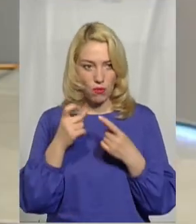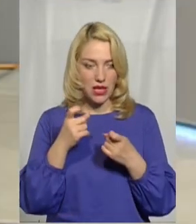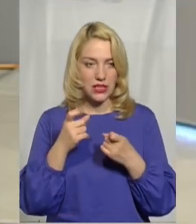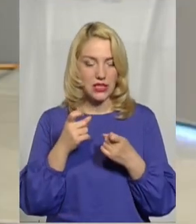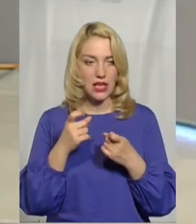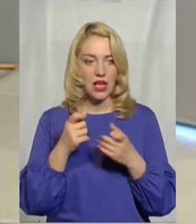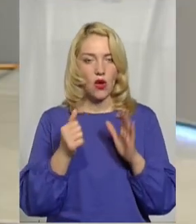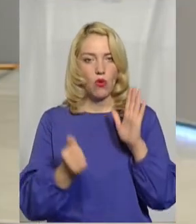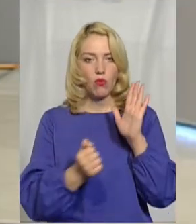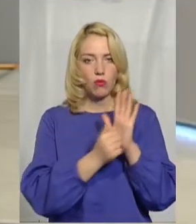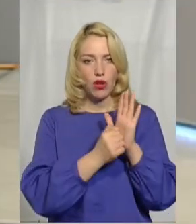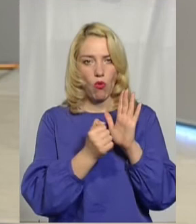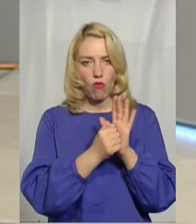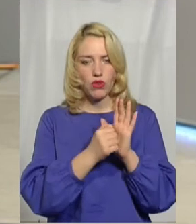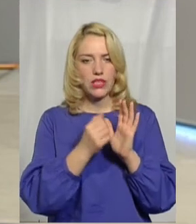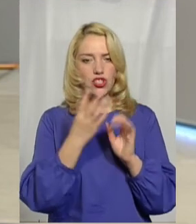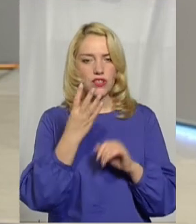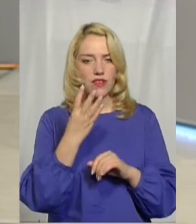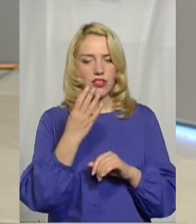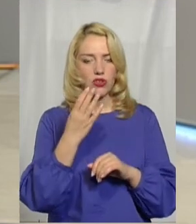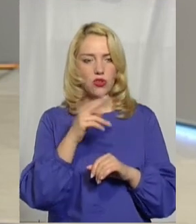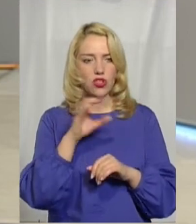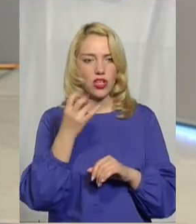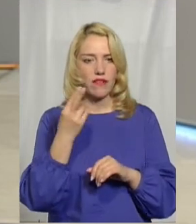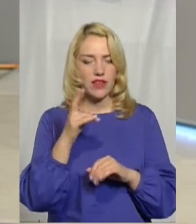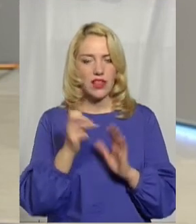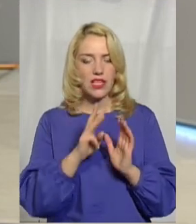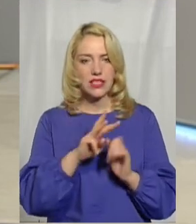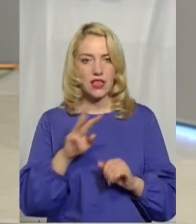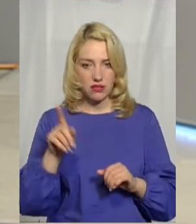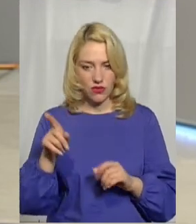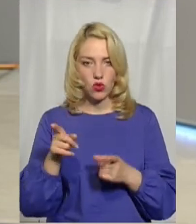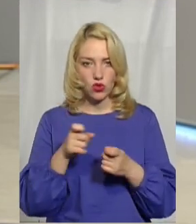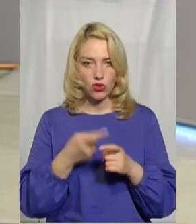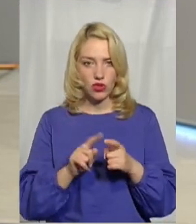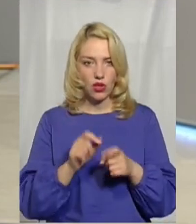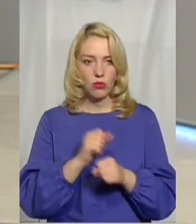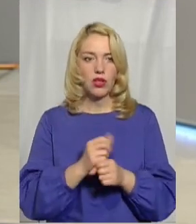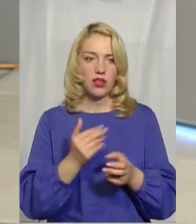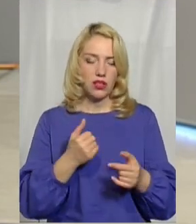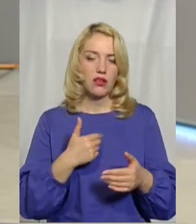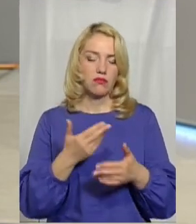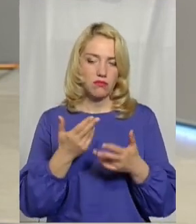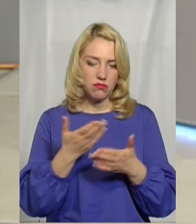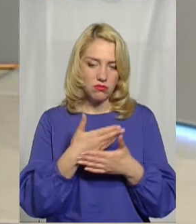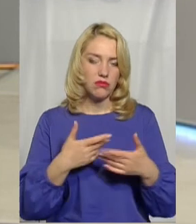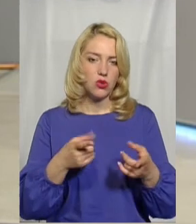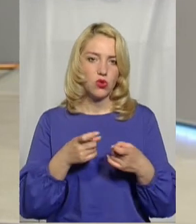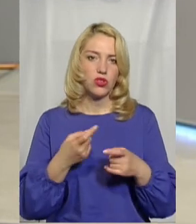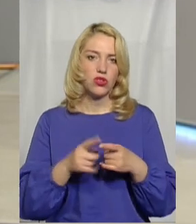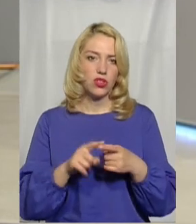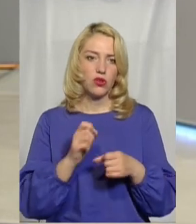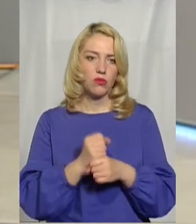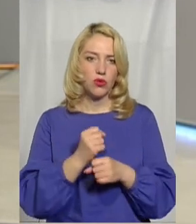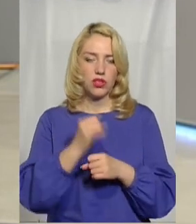опублікована 4 червня на сайті. Ви долучилися до цієї роботи? Так, ми долучилися до цієї роботи, і